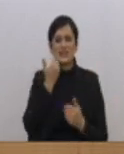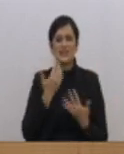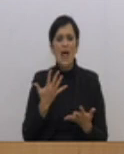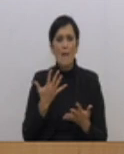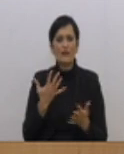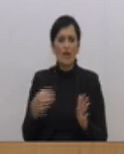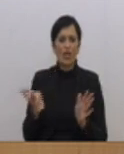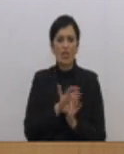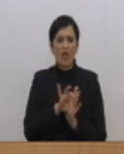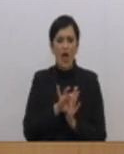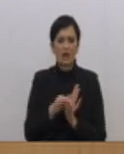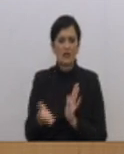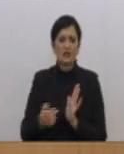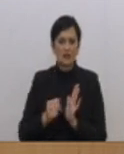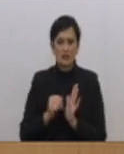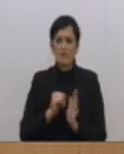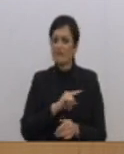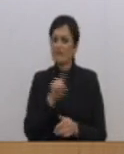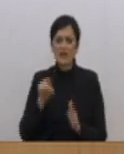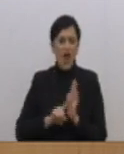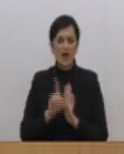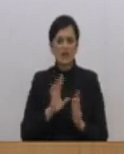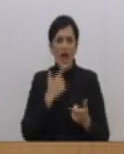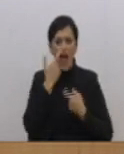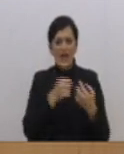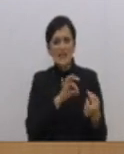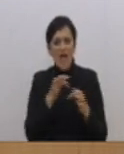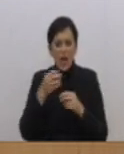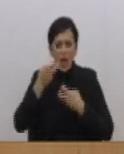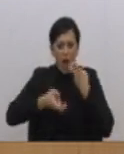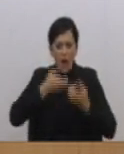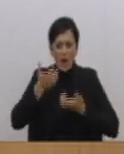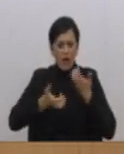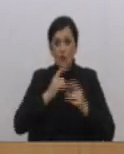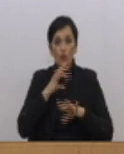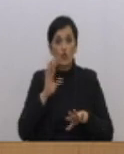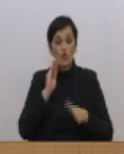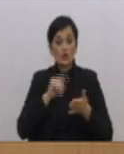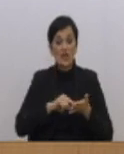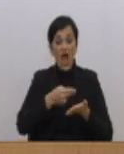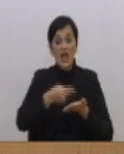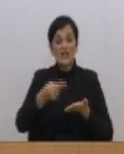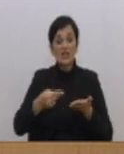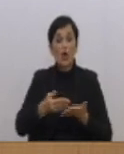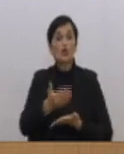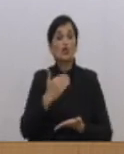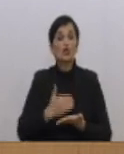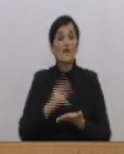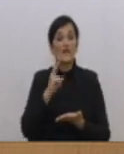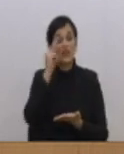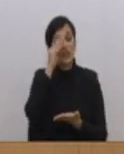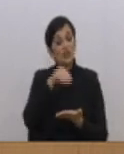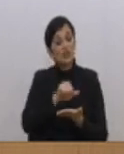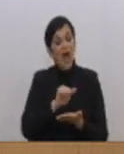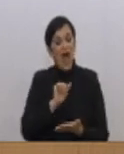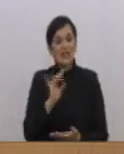ლაქით. Არავინ არ დაიწყებს დეტალების შეკრკედელაობას, როდესაც რეზოლუციის შედეგებს ვინმე შეისწავლის ან